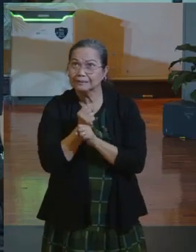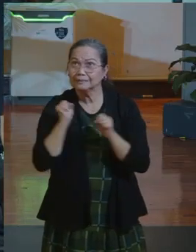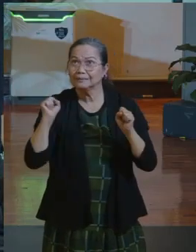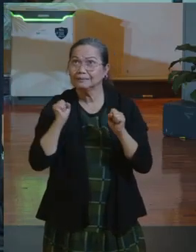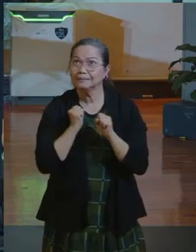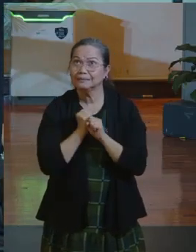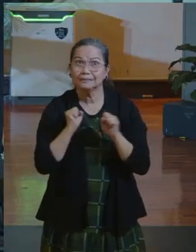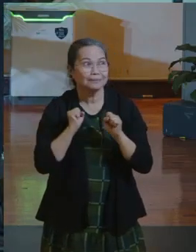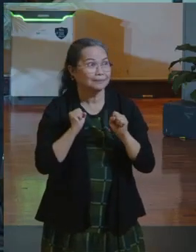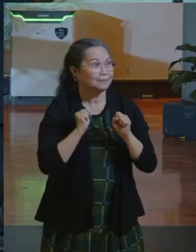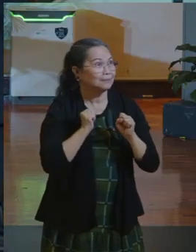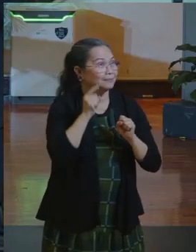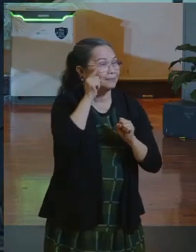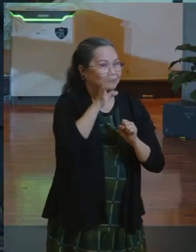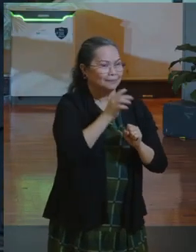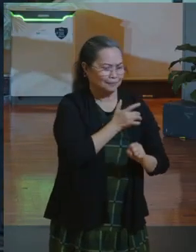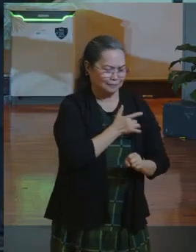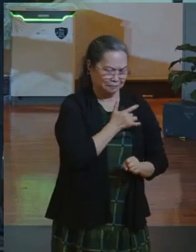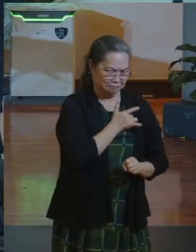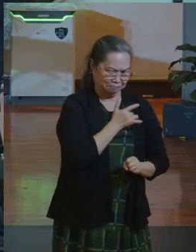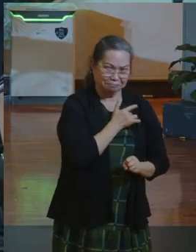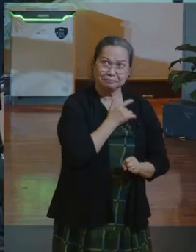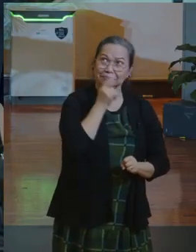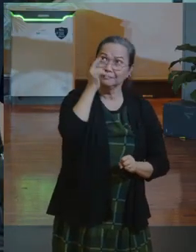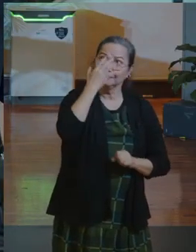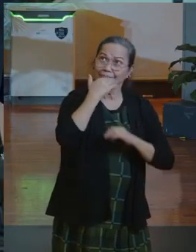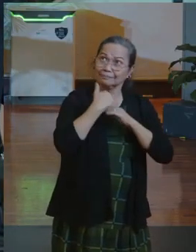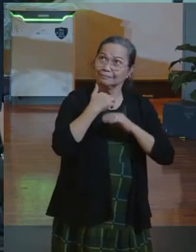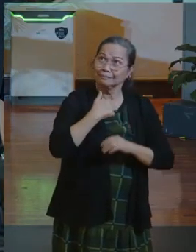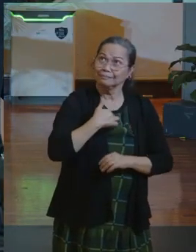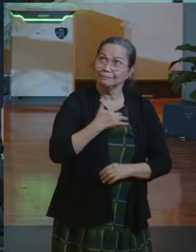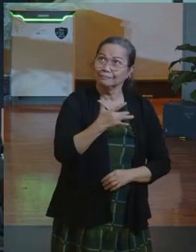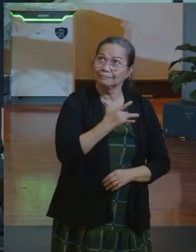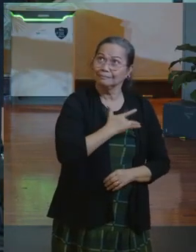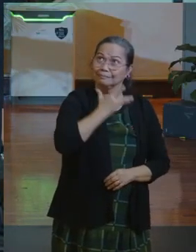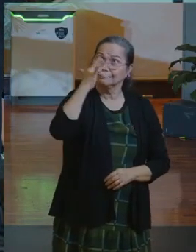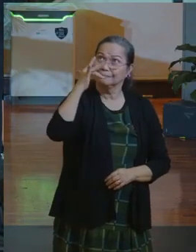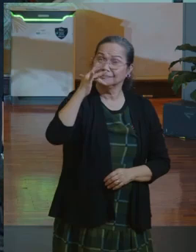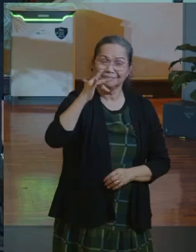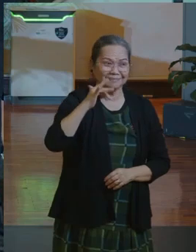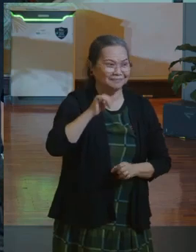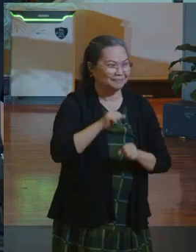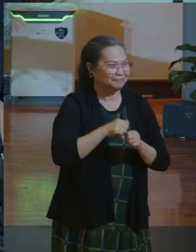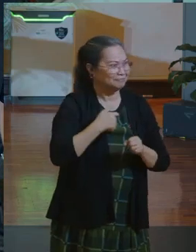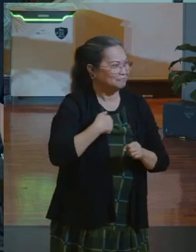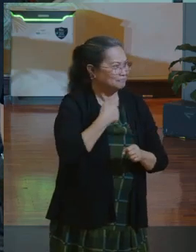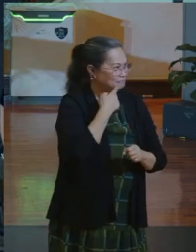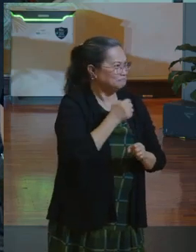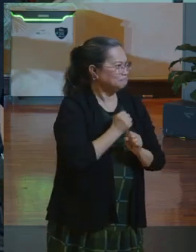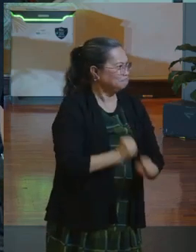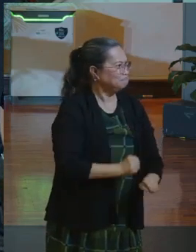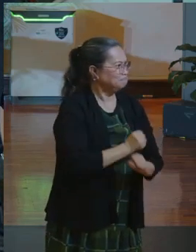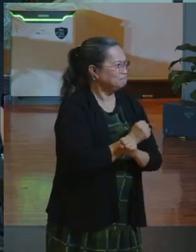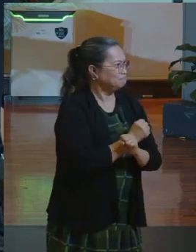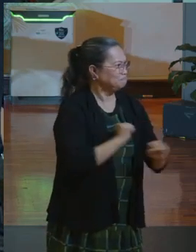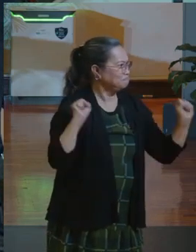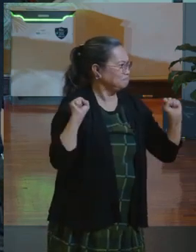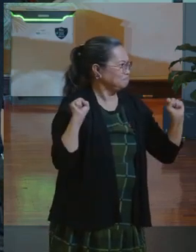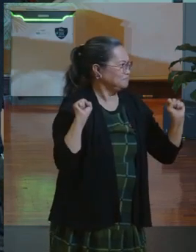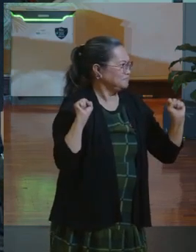Panginoon? O nararamdaman ninyo ang pagtawag ng Diyos para sa kanyang kaligtasan?